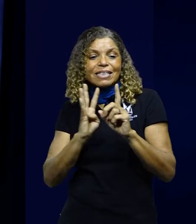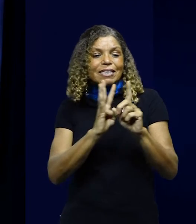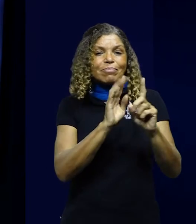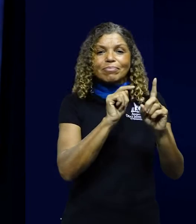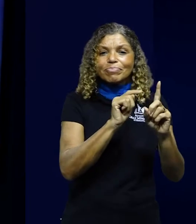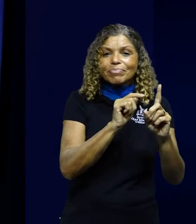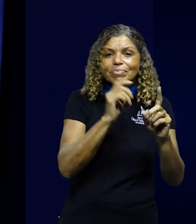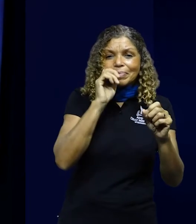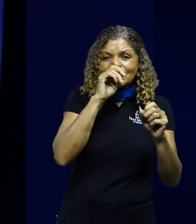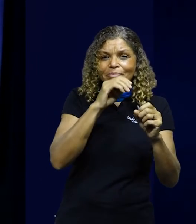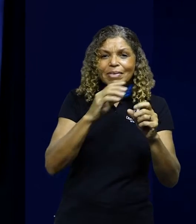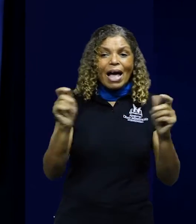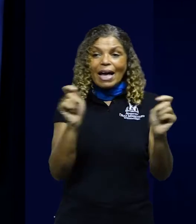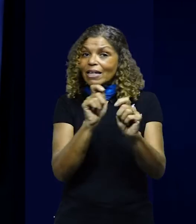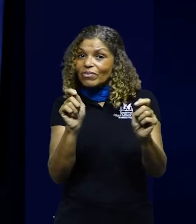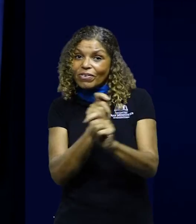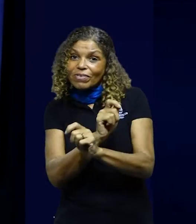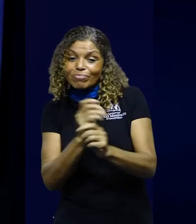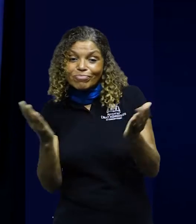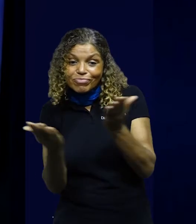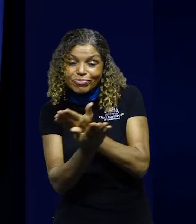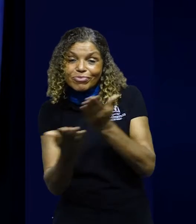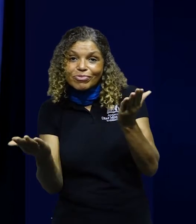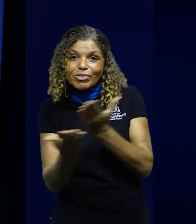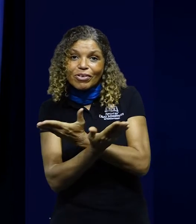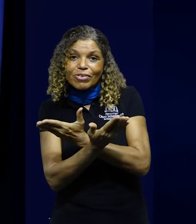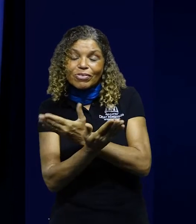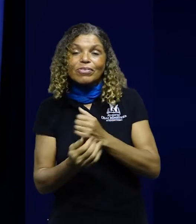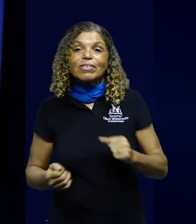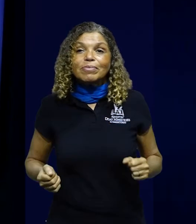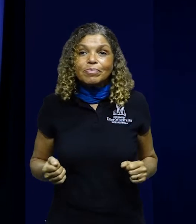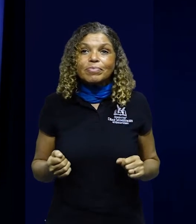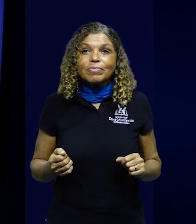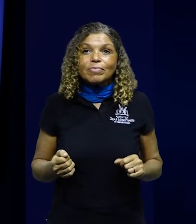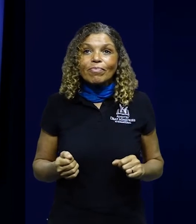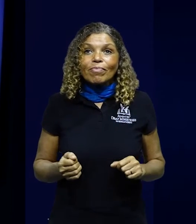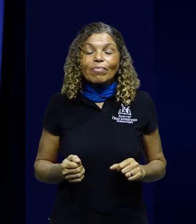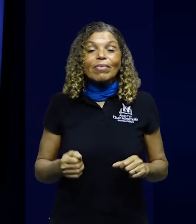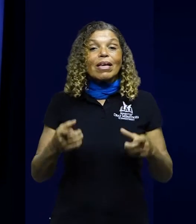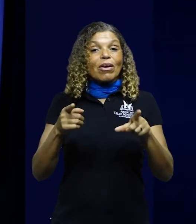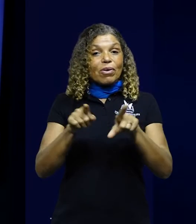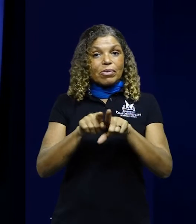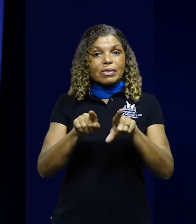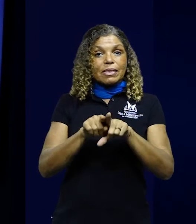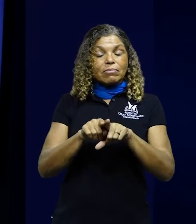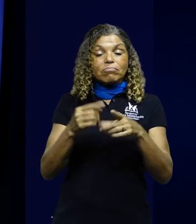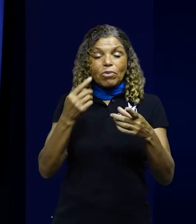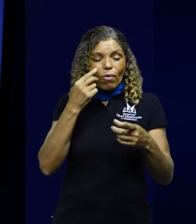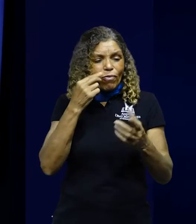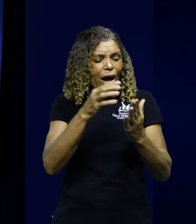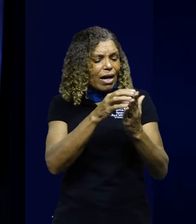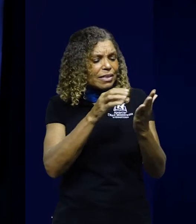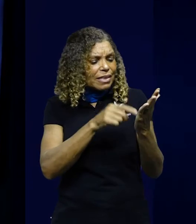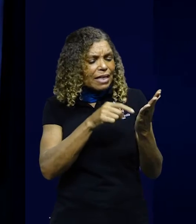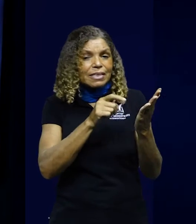ses disciples. Dans Matthieu 16, nous avons le récit de cet échange. Nous avons le